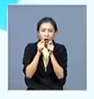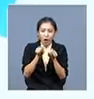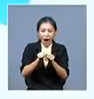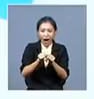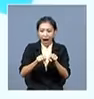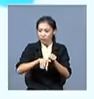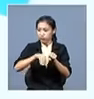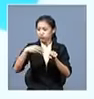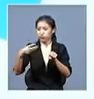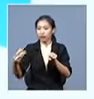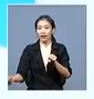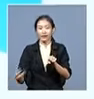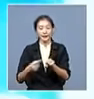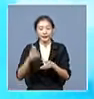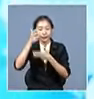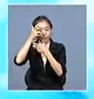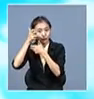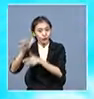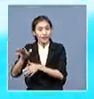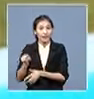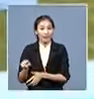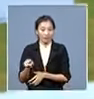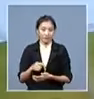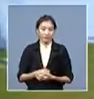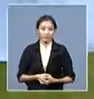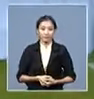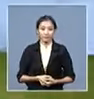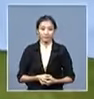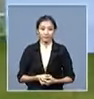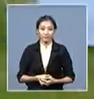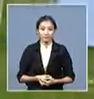อนก็ไม่สนใจนะคะคุณน้องคะ